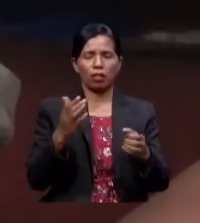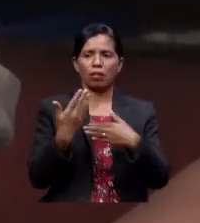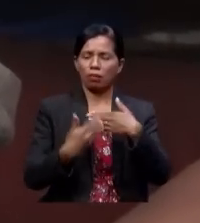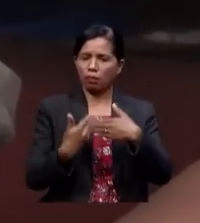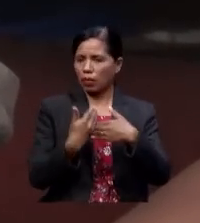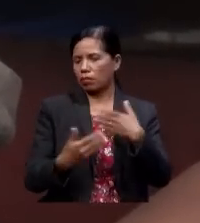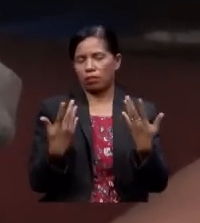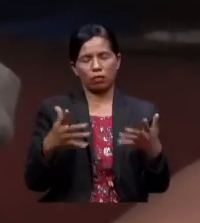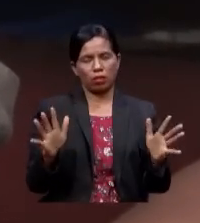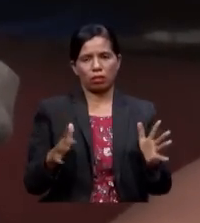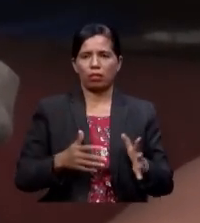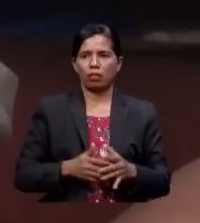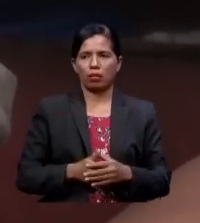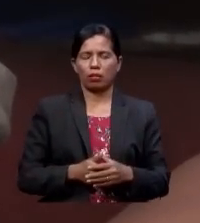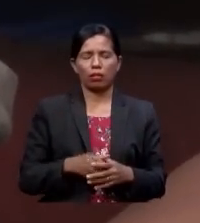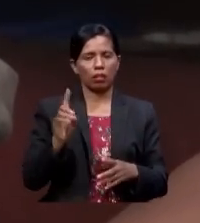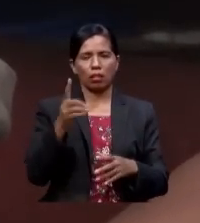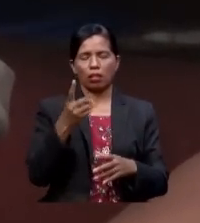lah ya, anu sa.